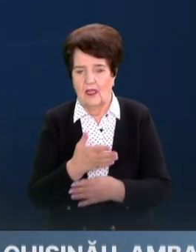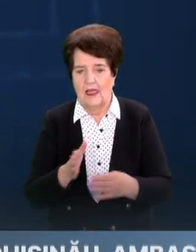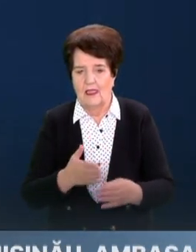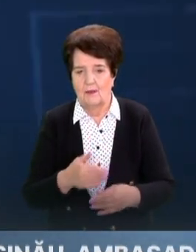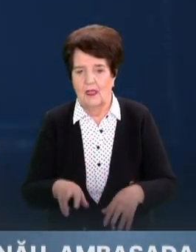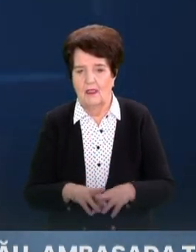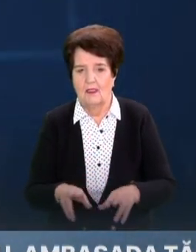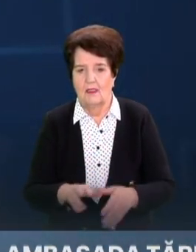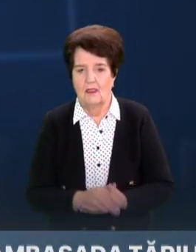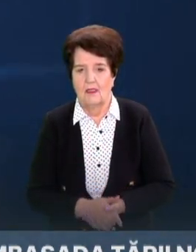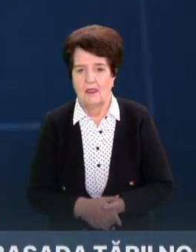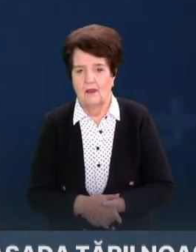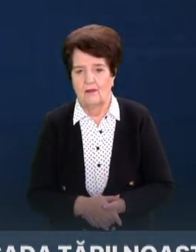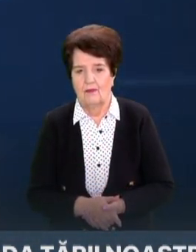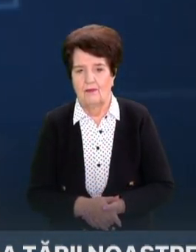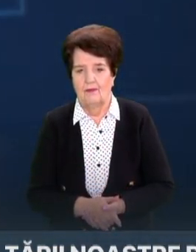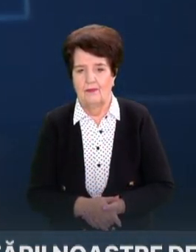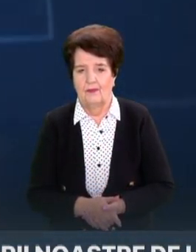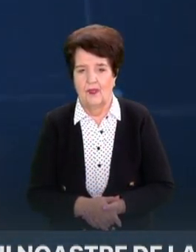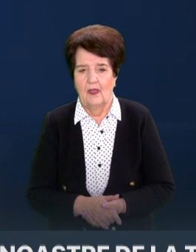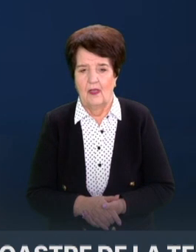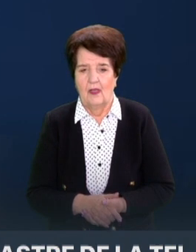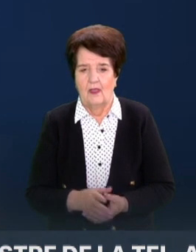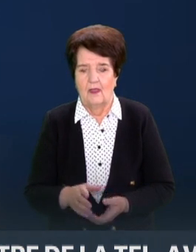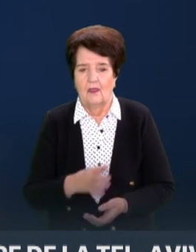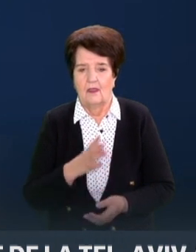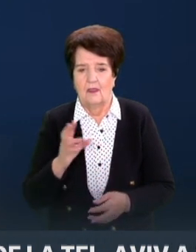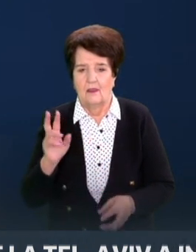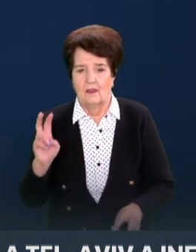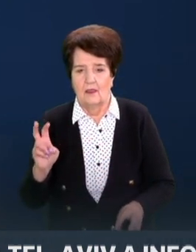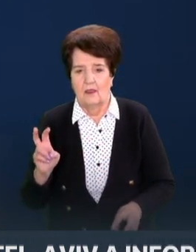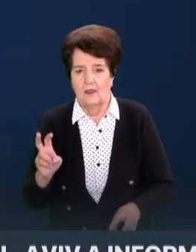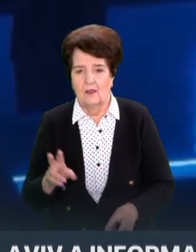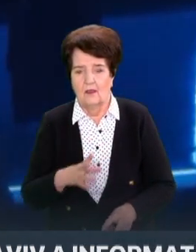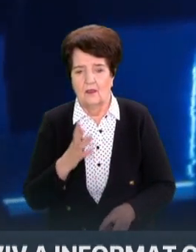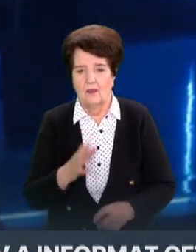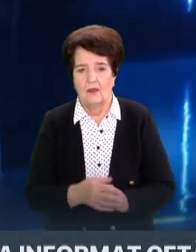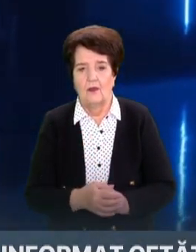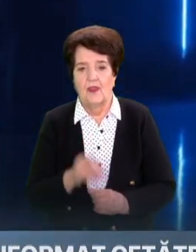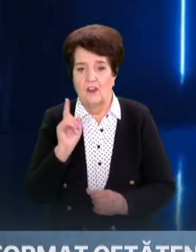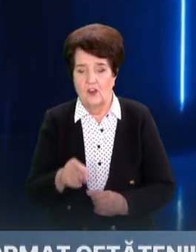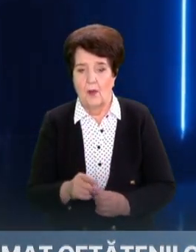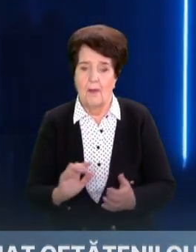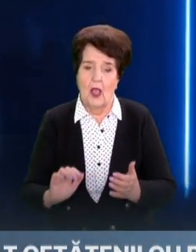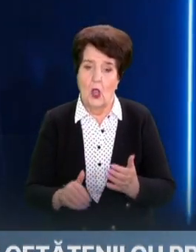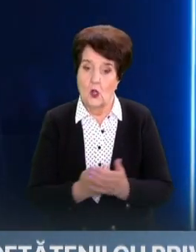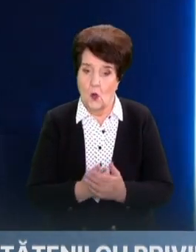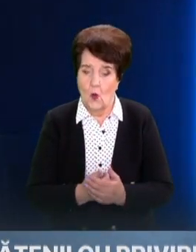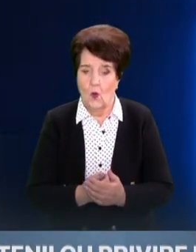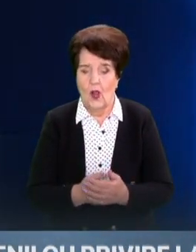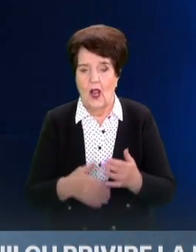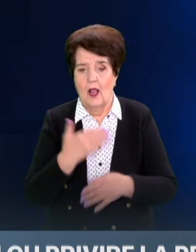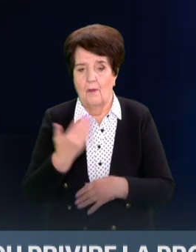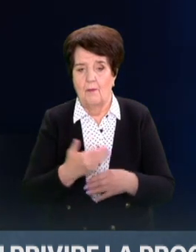când mă doare. Este atunci când limitele mele sunt încălcate. Când limitele mele sunt încălcate, sufăr. Cea mai nouă piesă a dramaturgului